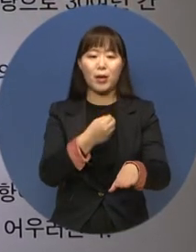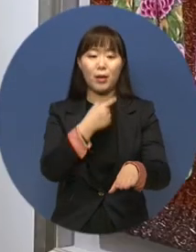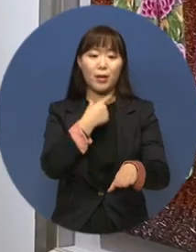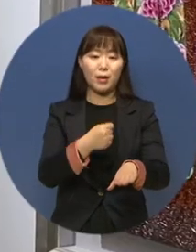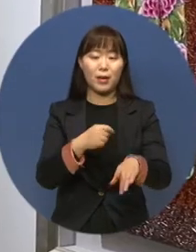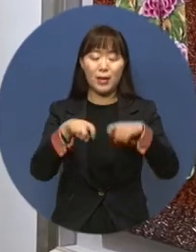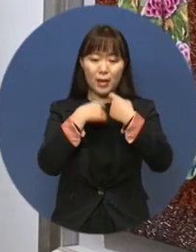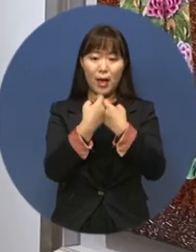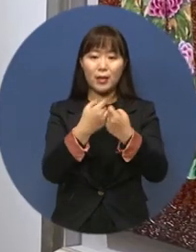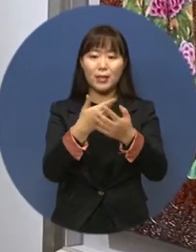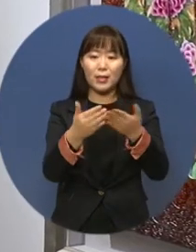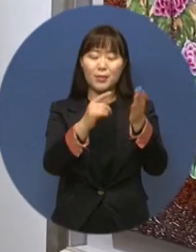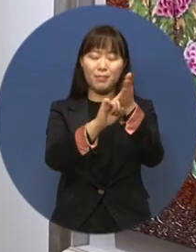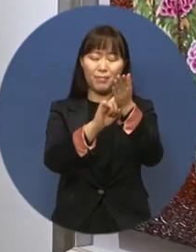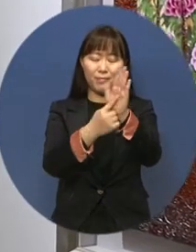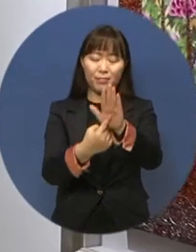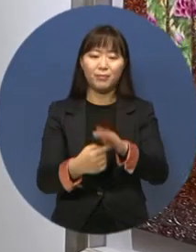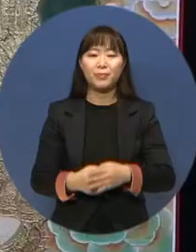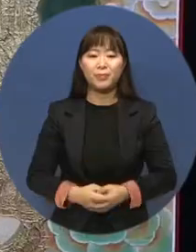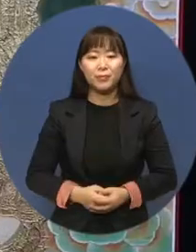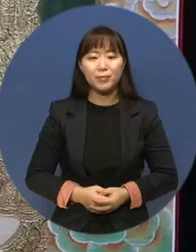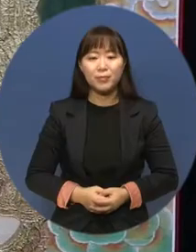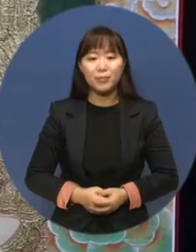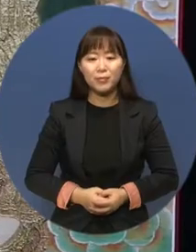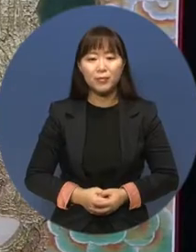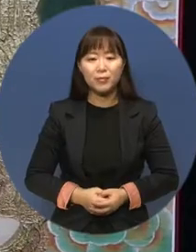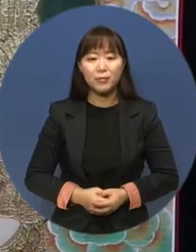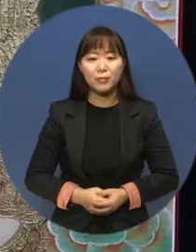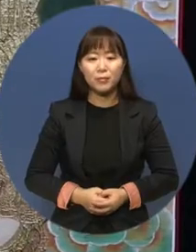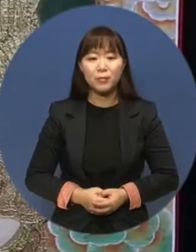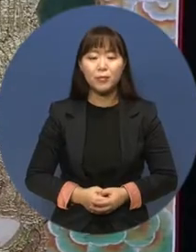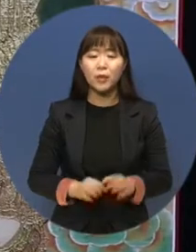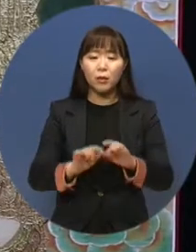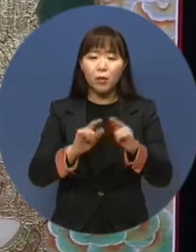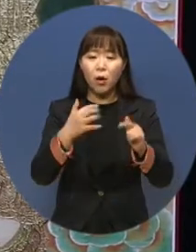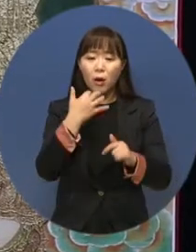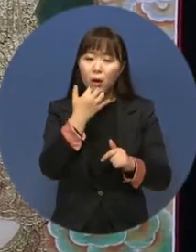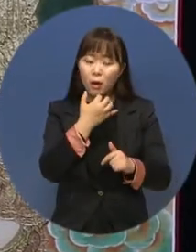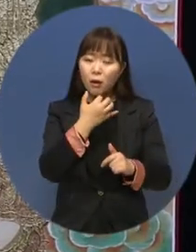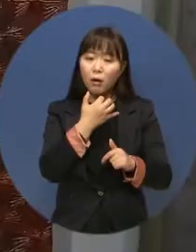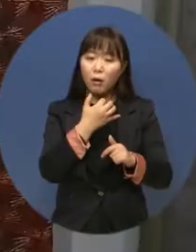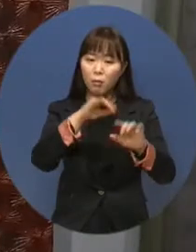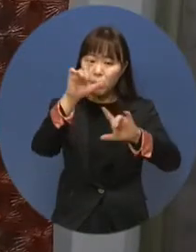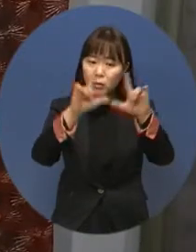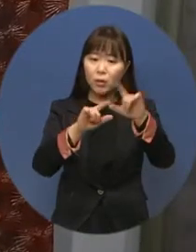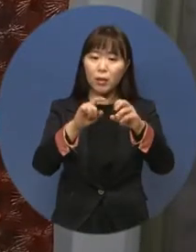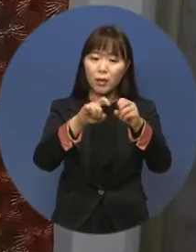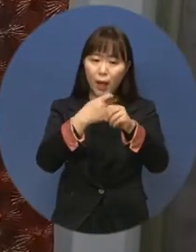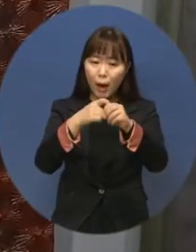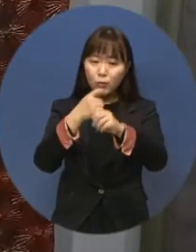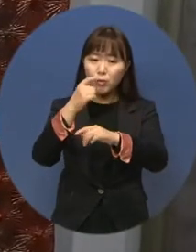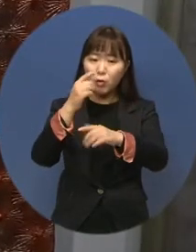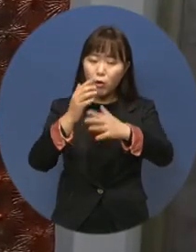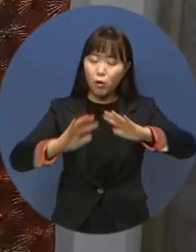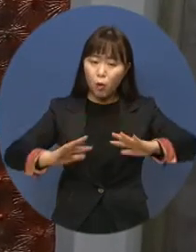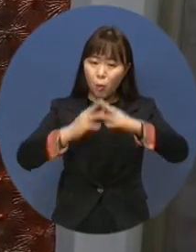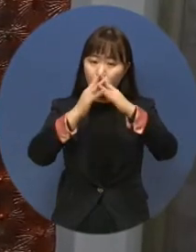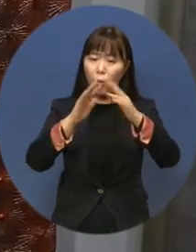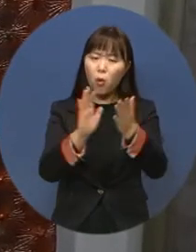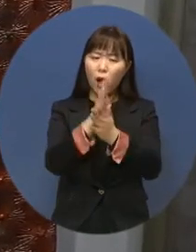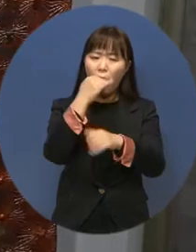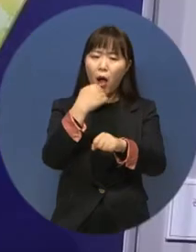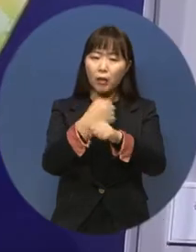행복하길 개인전이 열리고 있습니다. 여러 빛깔과 무늬로 목조 건물을 화려하게